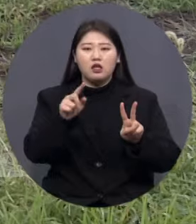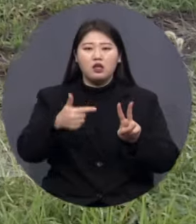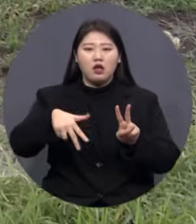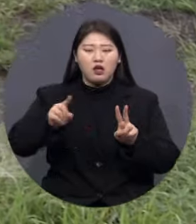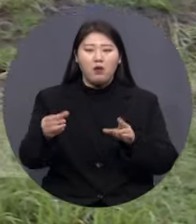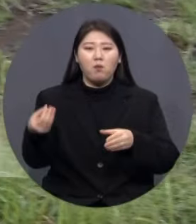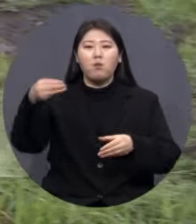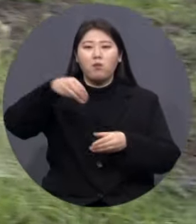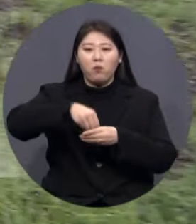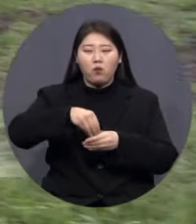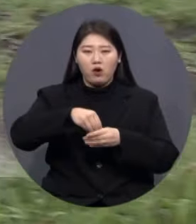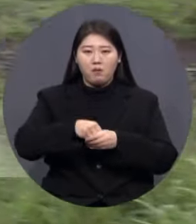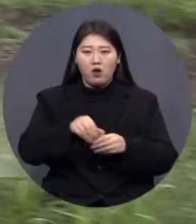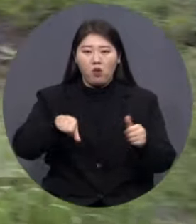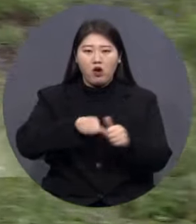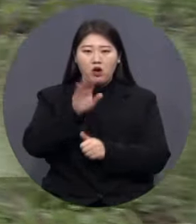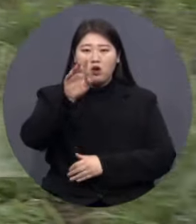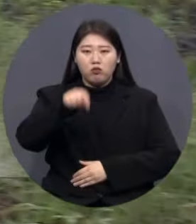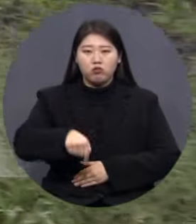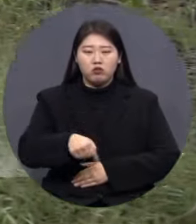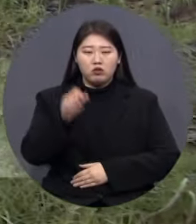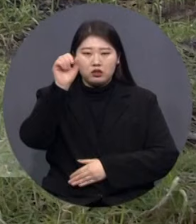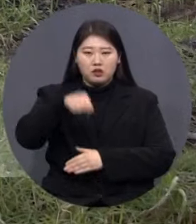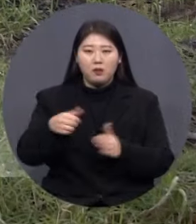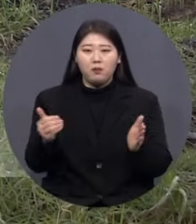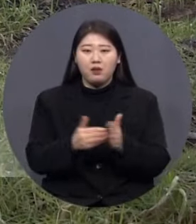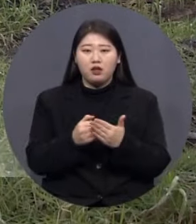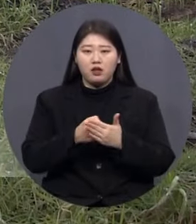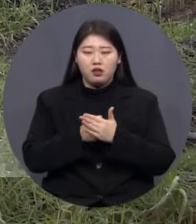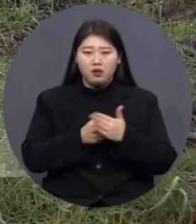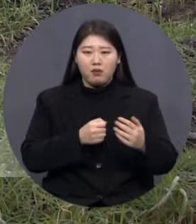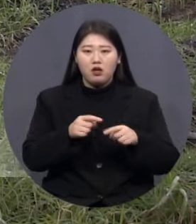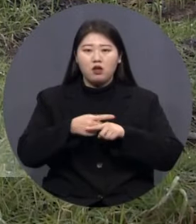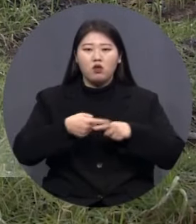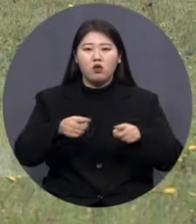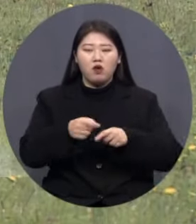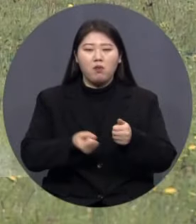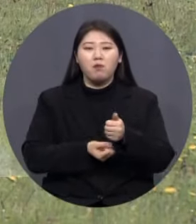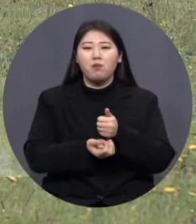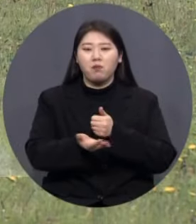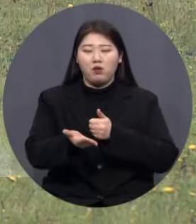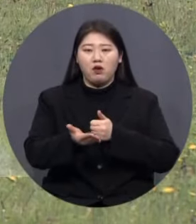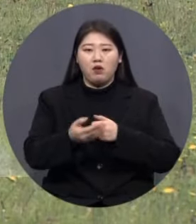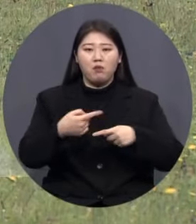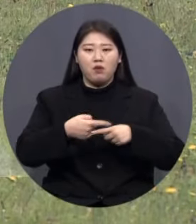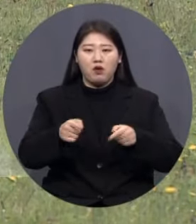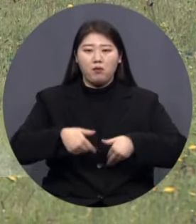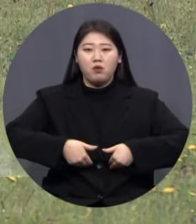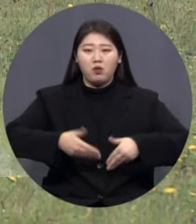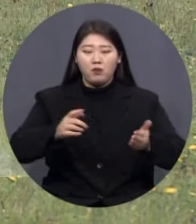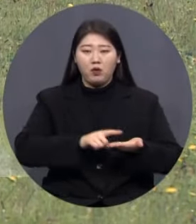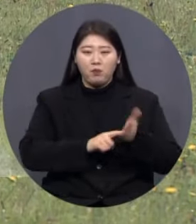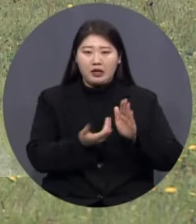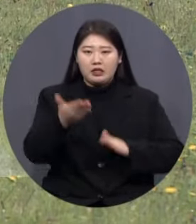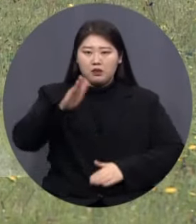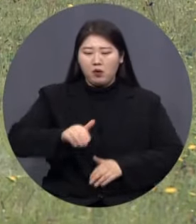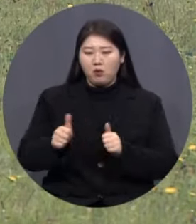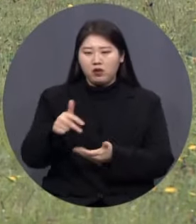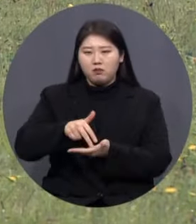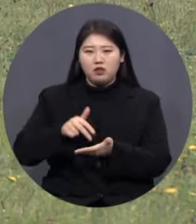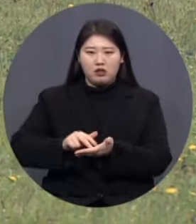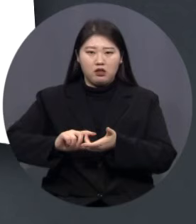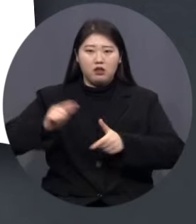포함해 환경부 설치인가를 받아서 소규모 환경 영향 평가를 실시할 필요가 없다고 주장했지만 법원의 판단은